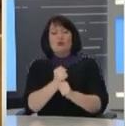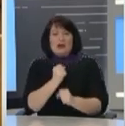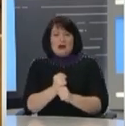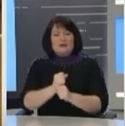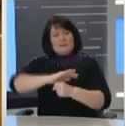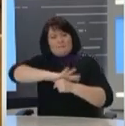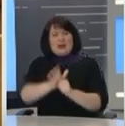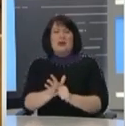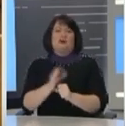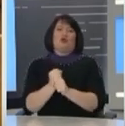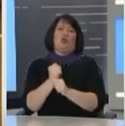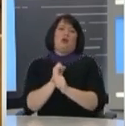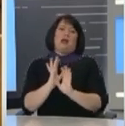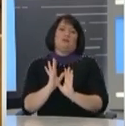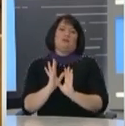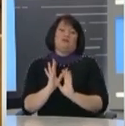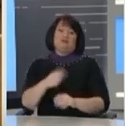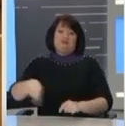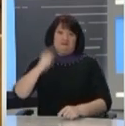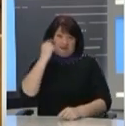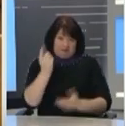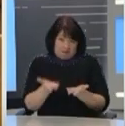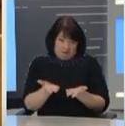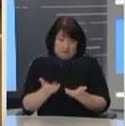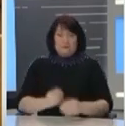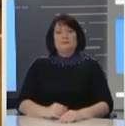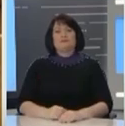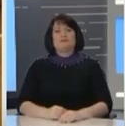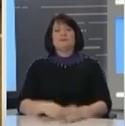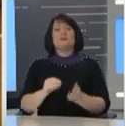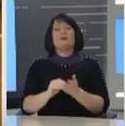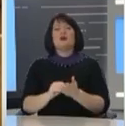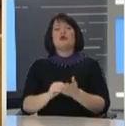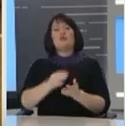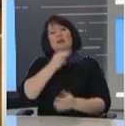πλήρους απασχόλησης, αν αυτό λέει κάτι. Και ένα άλλο στοιχείο.